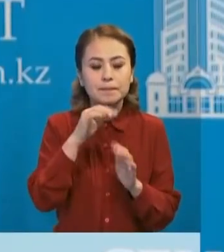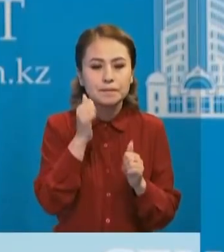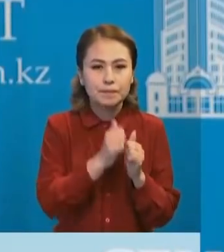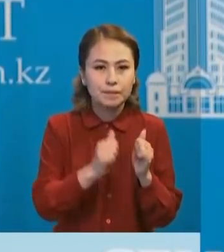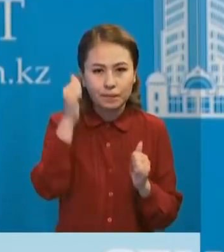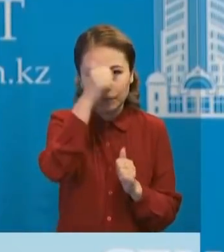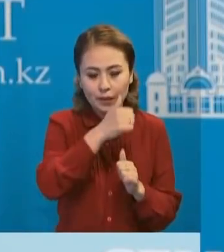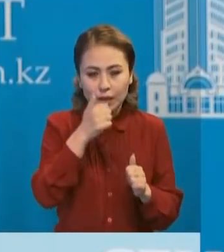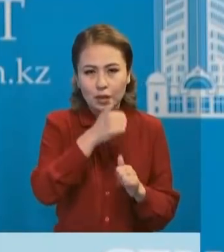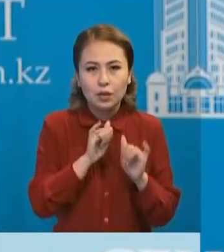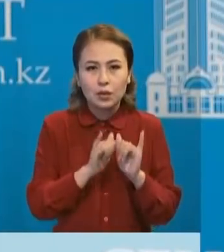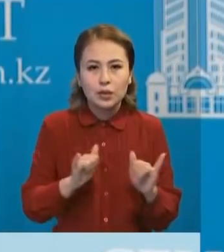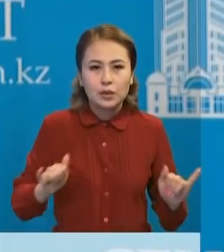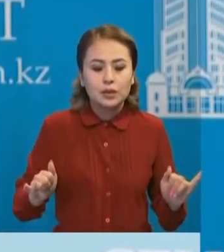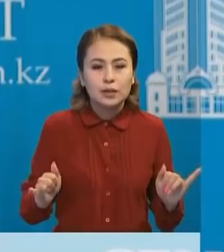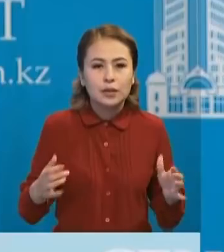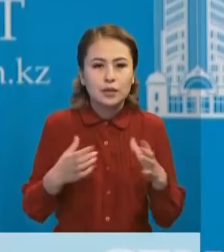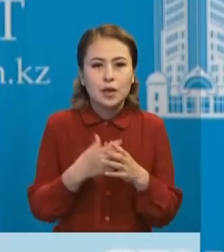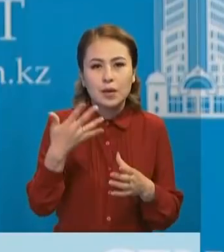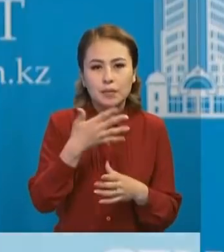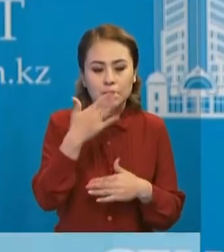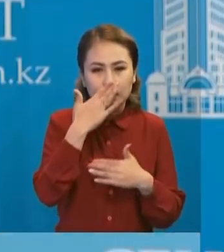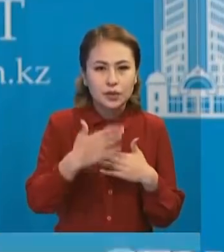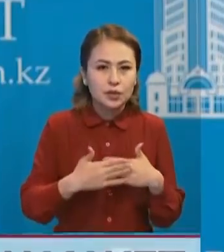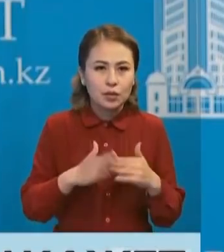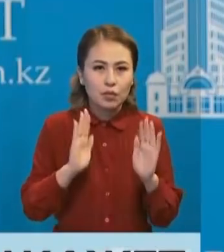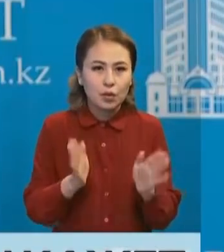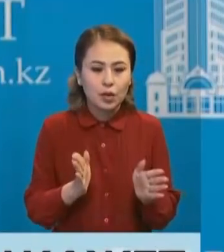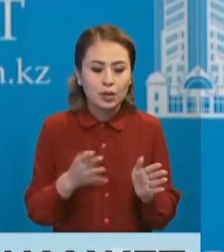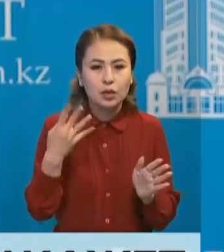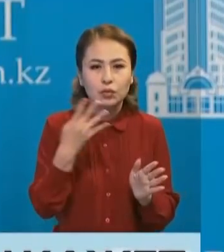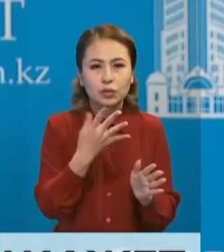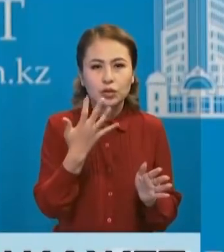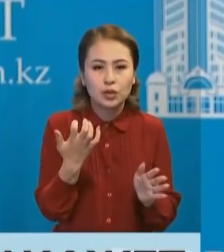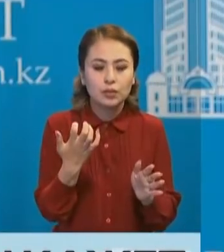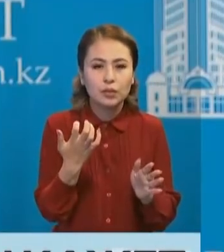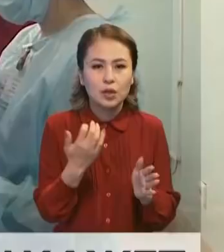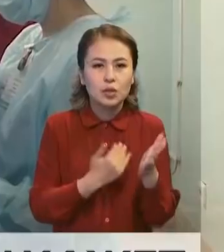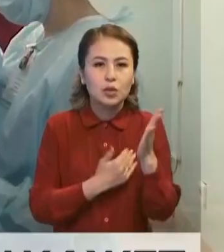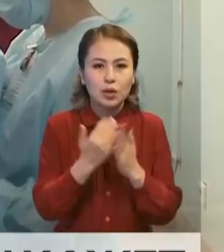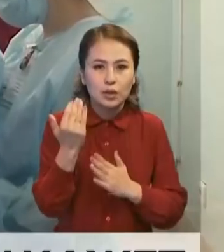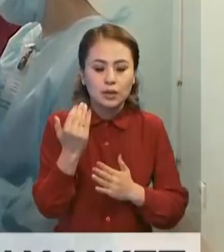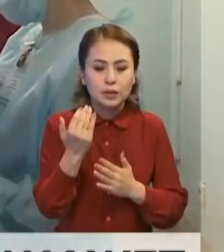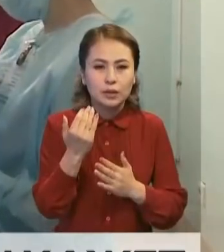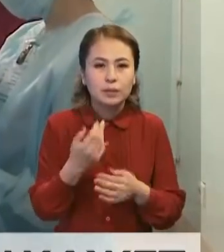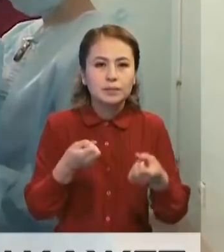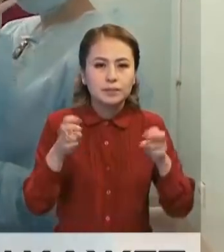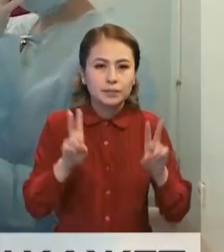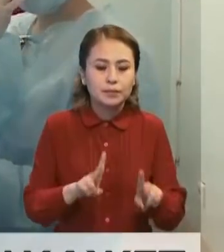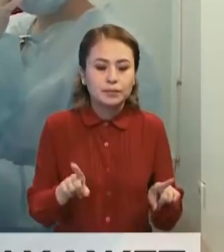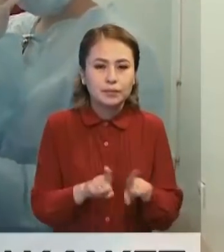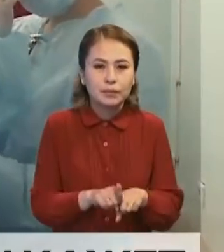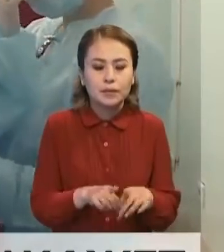саны көтеріліп, 5000-ға дейін жеткізетін болады. Қазір 4500-нан жоғары. Маман,